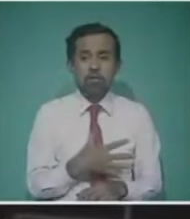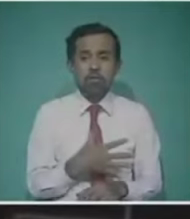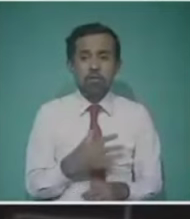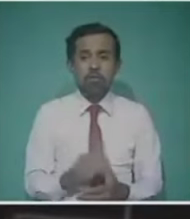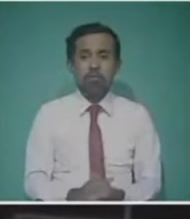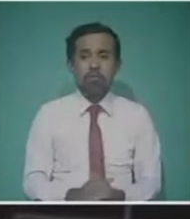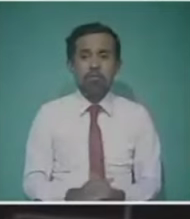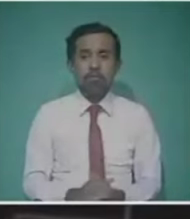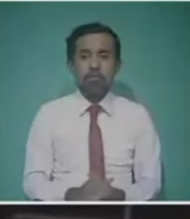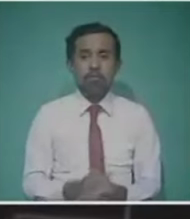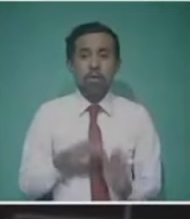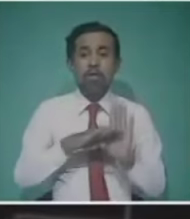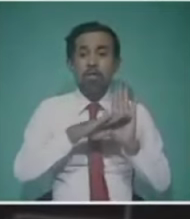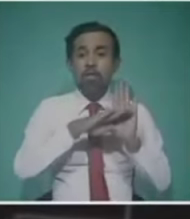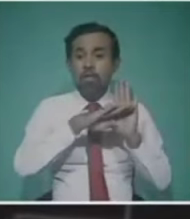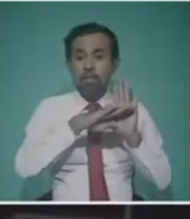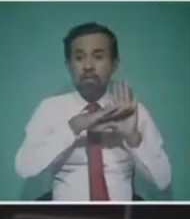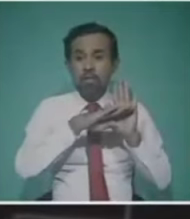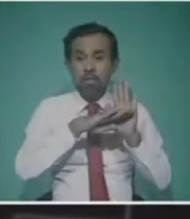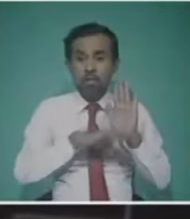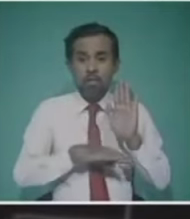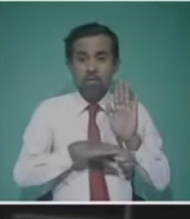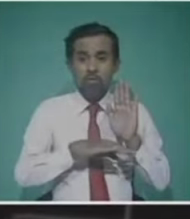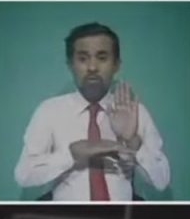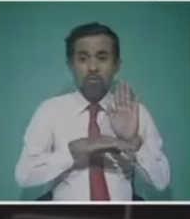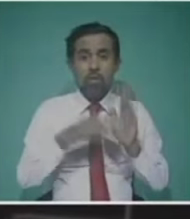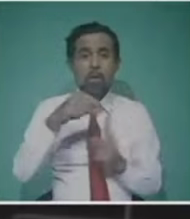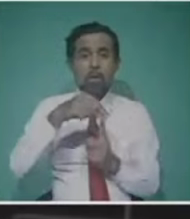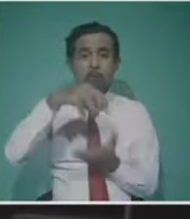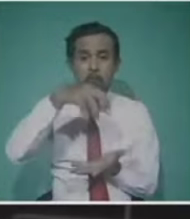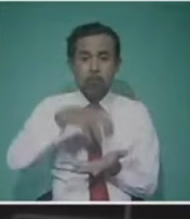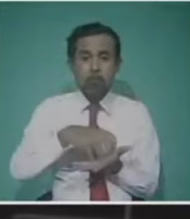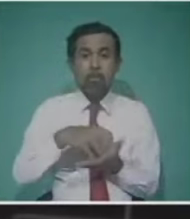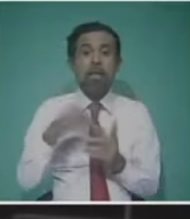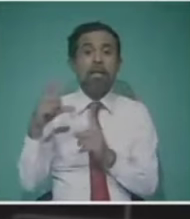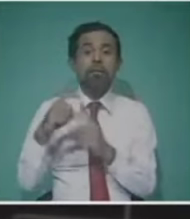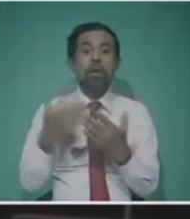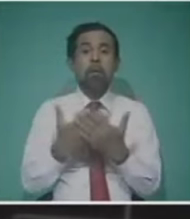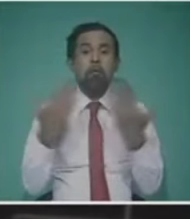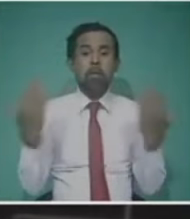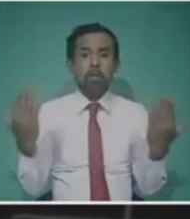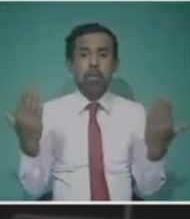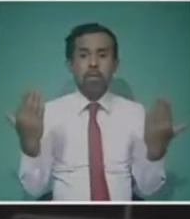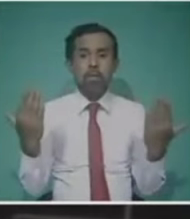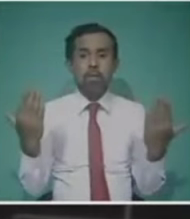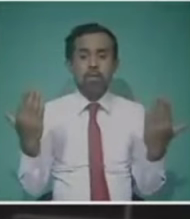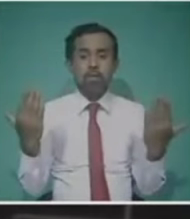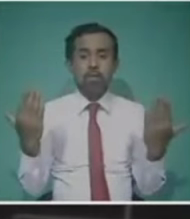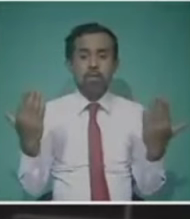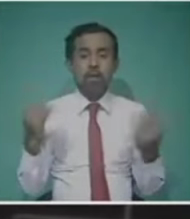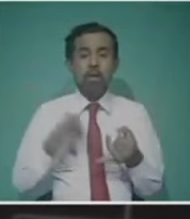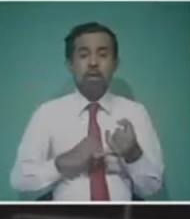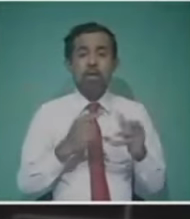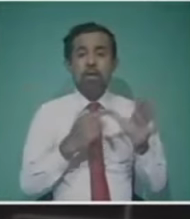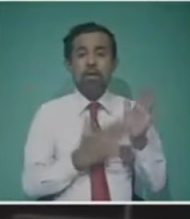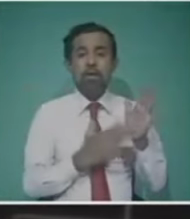தென்பதியில் இருக்கிற மிக முக்கியமான பத்திரிகையான திவேன பத்திரிகை மாத்திரம் சமன் கமகே என்கிற ஒரு